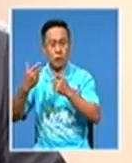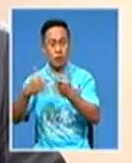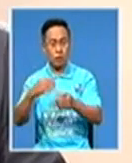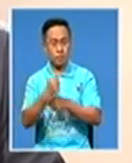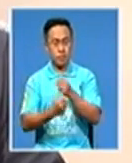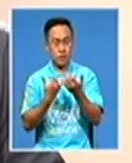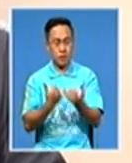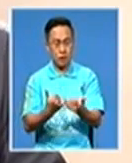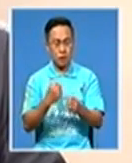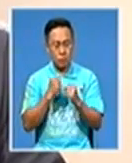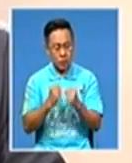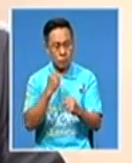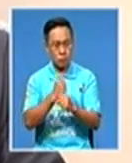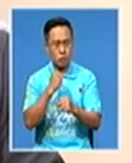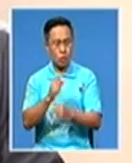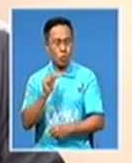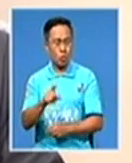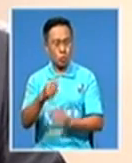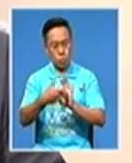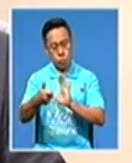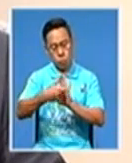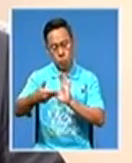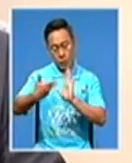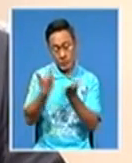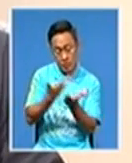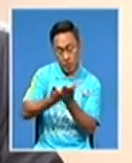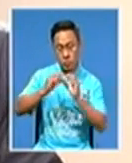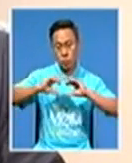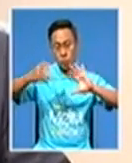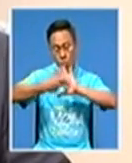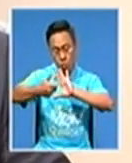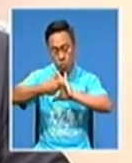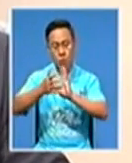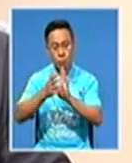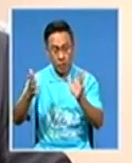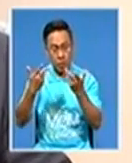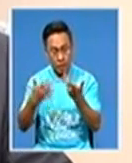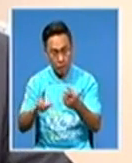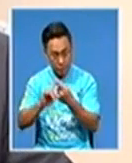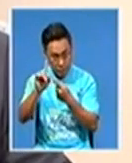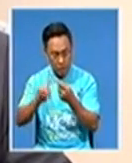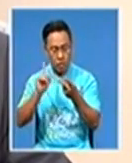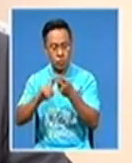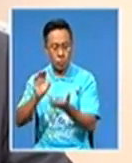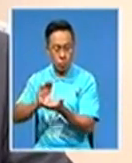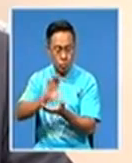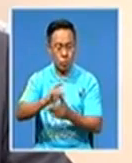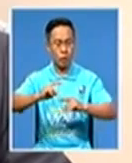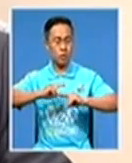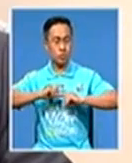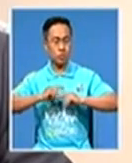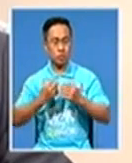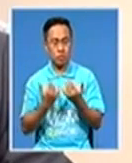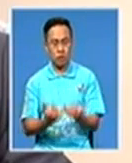ปีนี้ได้เร่งได้เร็วกว่าทุกปีที่ผ่านมากับอีกตัวหนึ่งคือการลงทุนภาคเอกชน